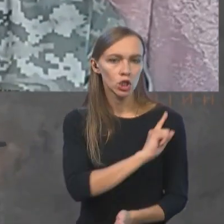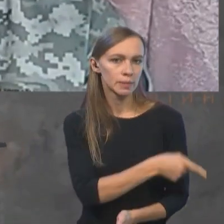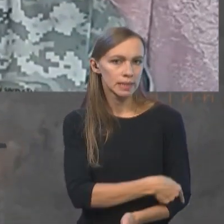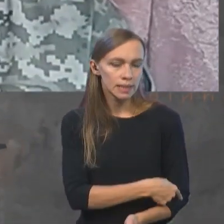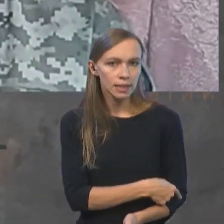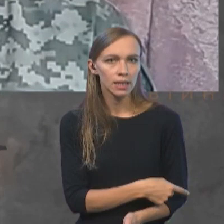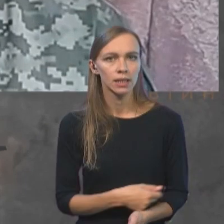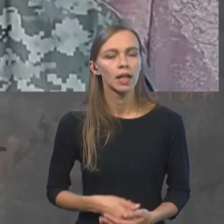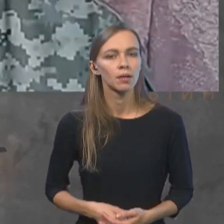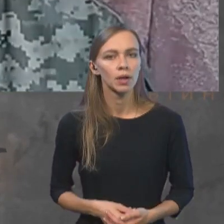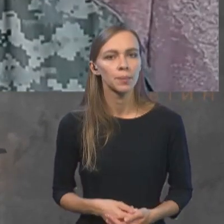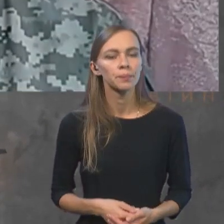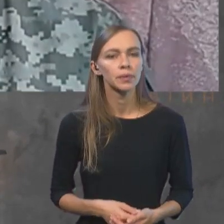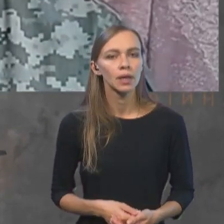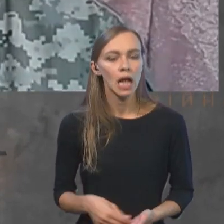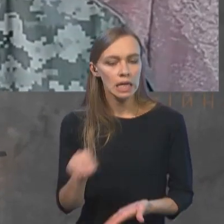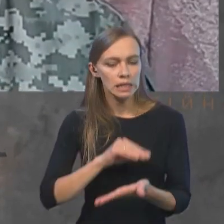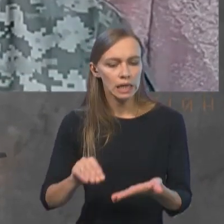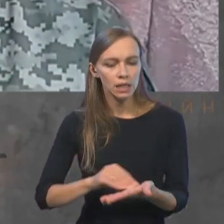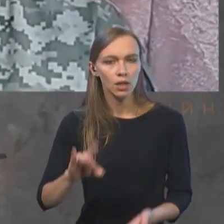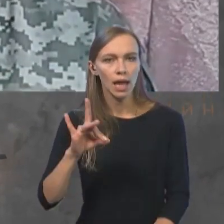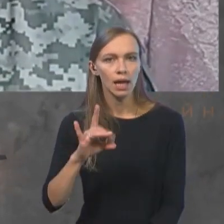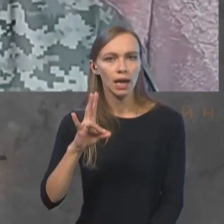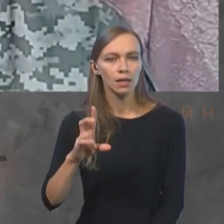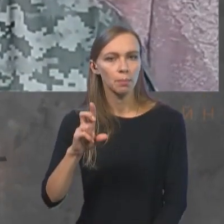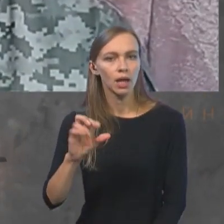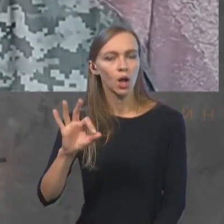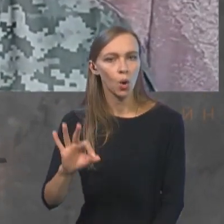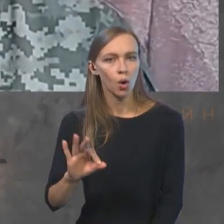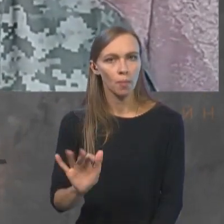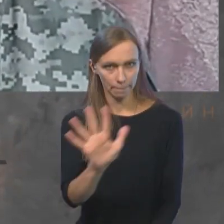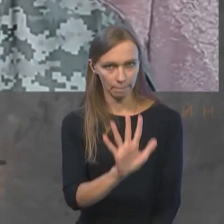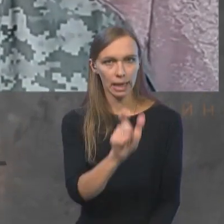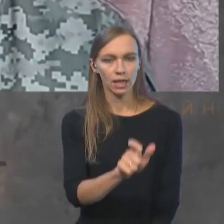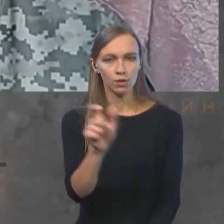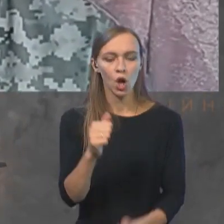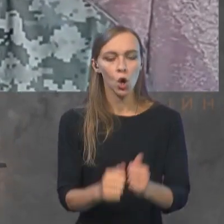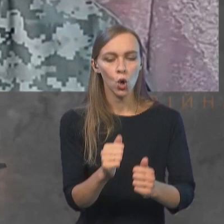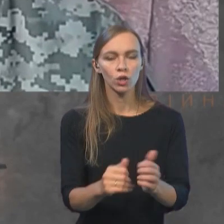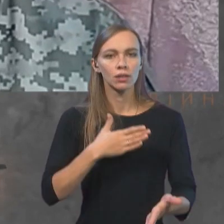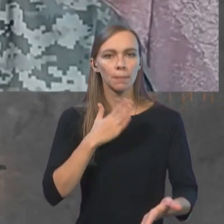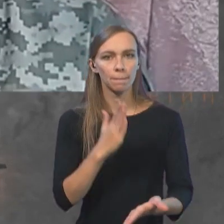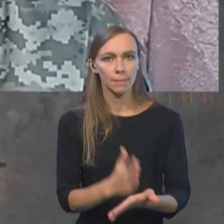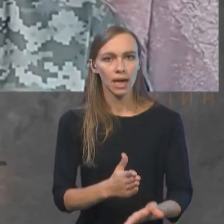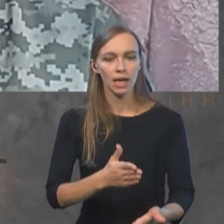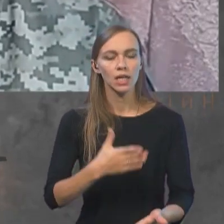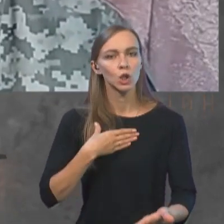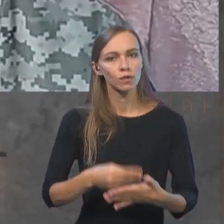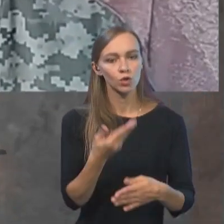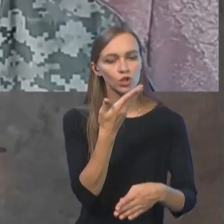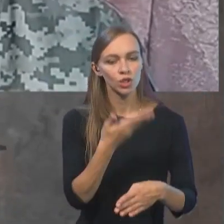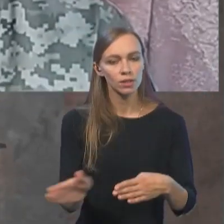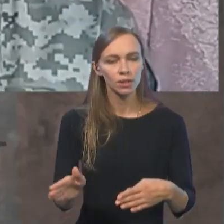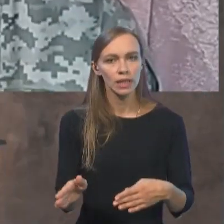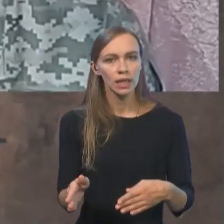стримування, секретар РНБО, тобто їх всього є п'ять. Вони кожен мають свою частину так званого